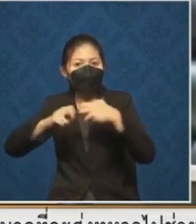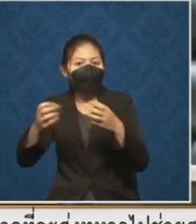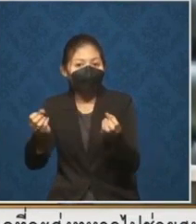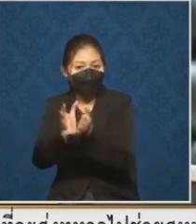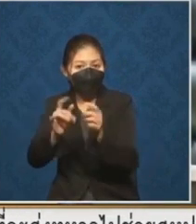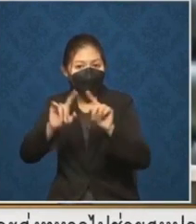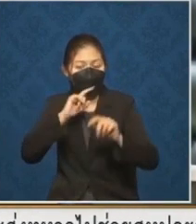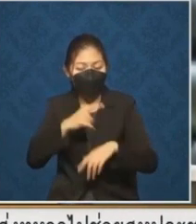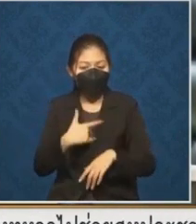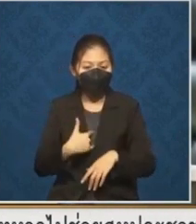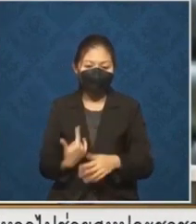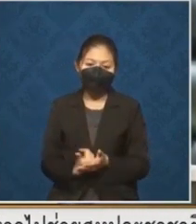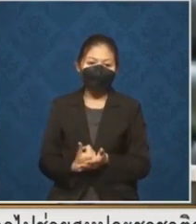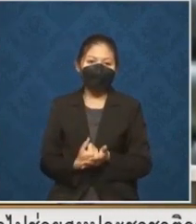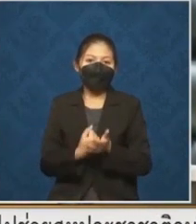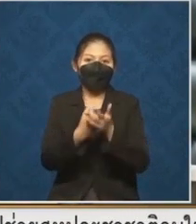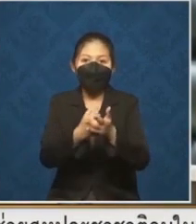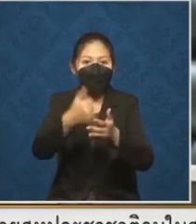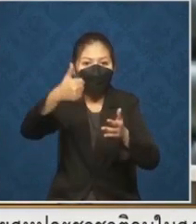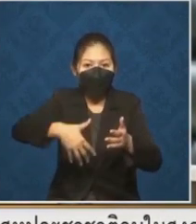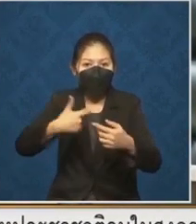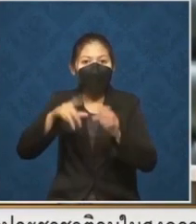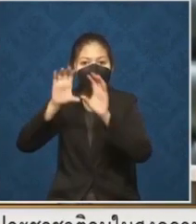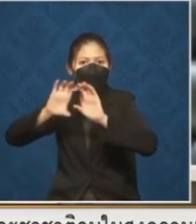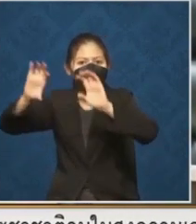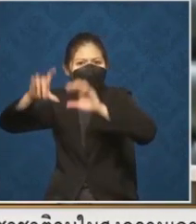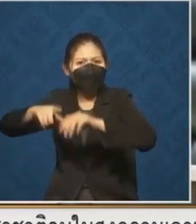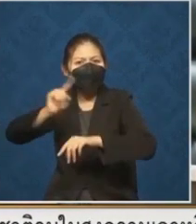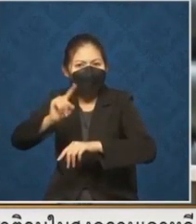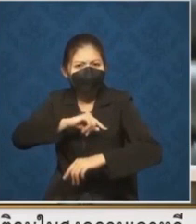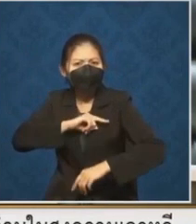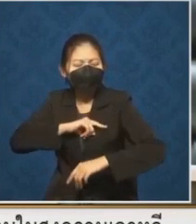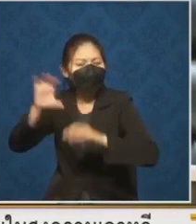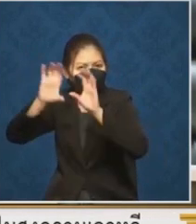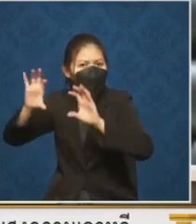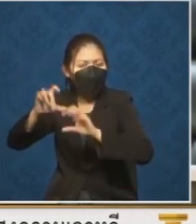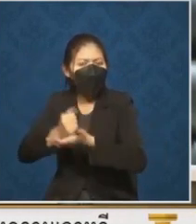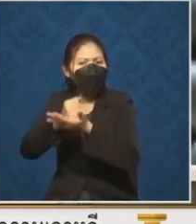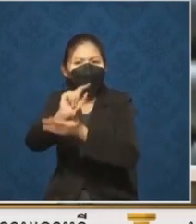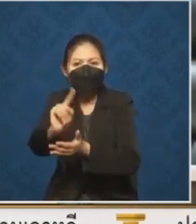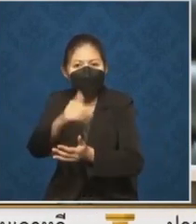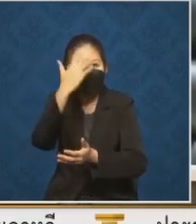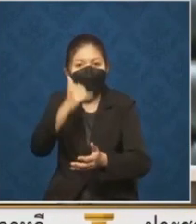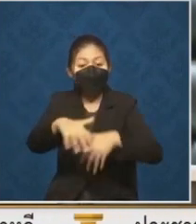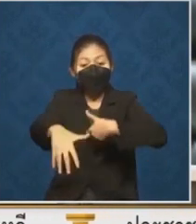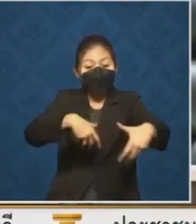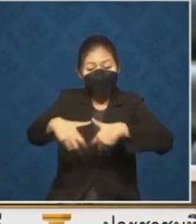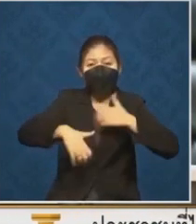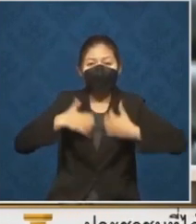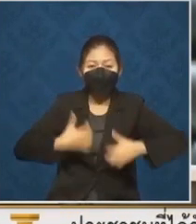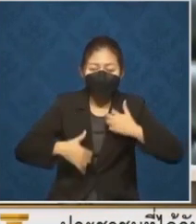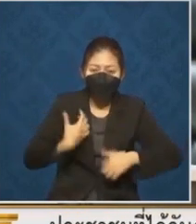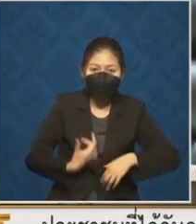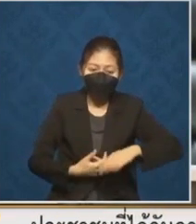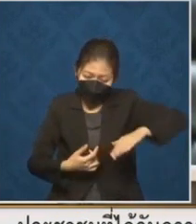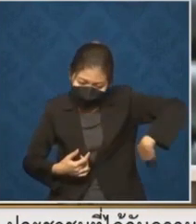่ไม่มกำลังยนี้จะเปนรฐบาลเผื่อยไรฝาร์มทกร้อนของประชาชน เอาไ้ที่หังผม